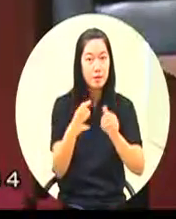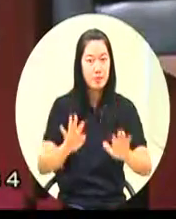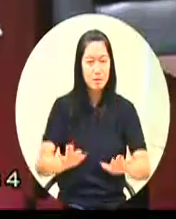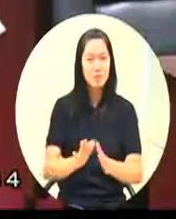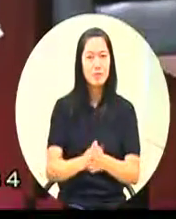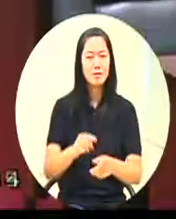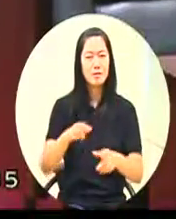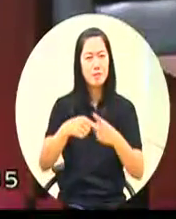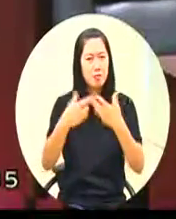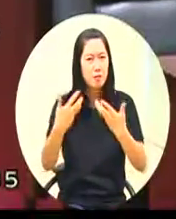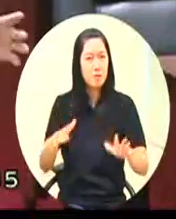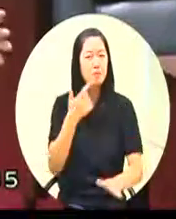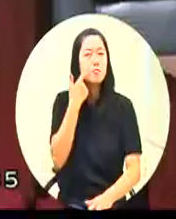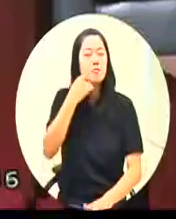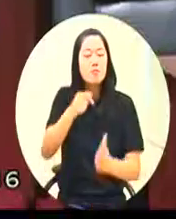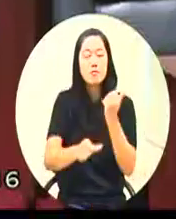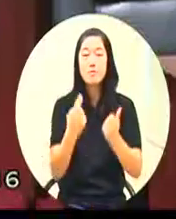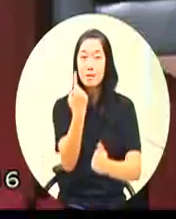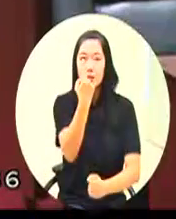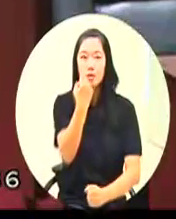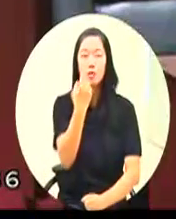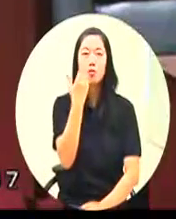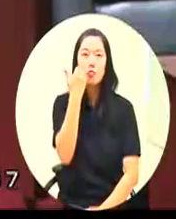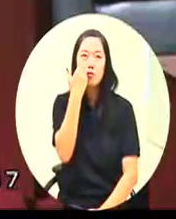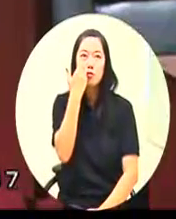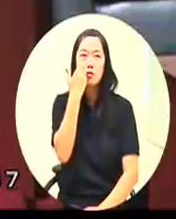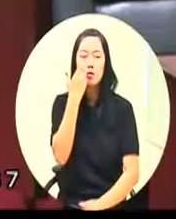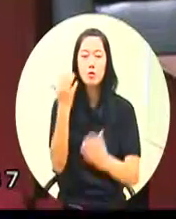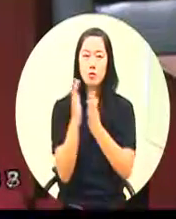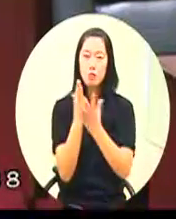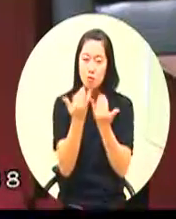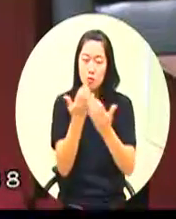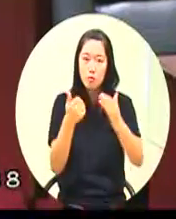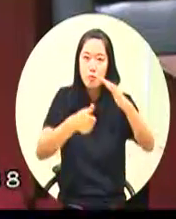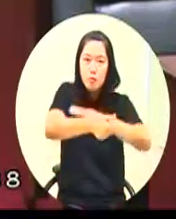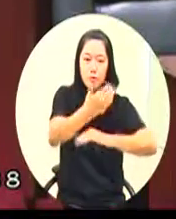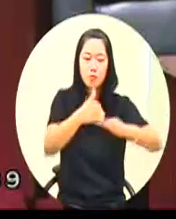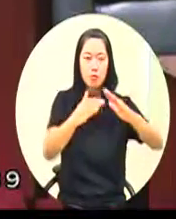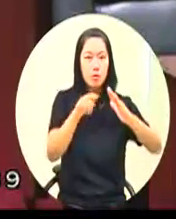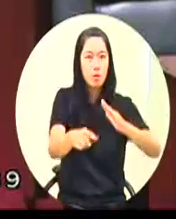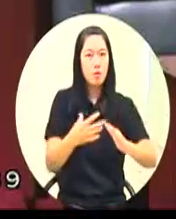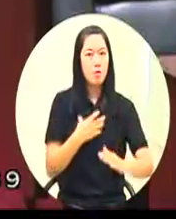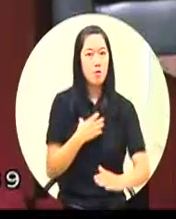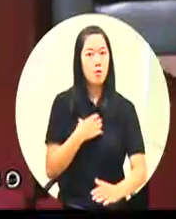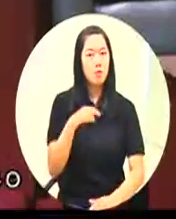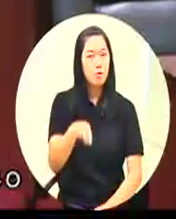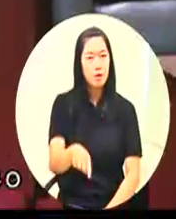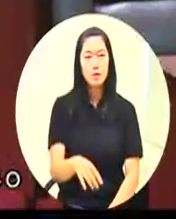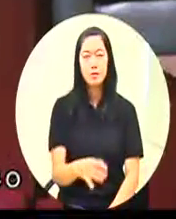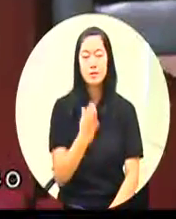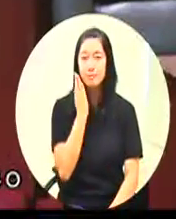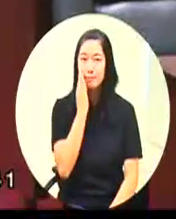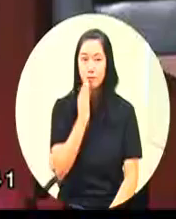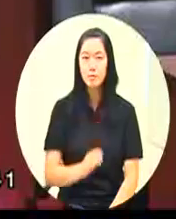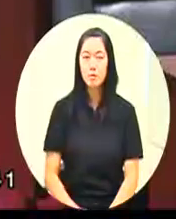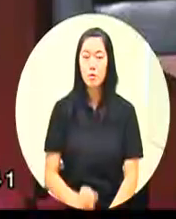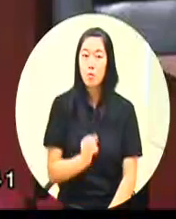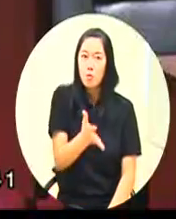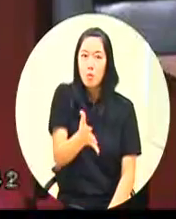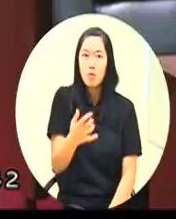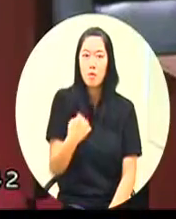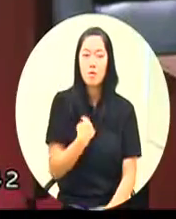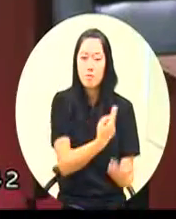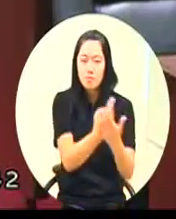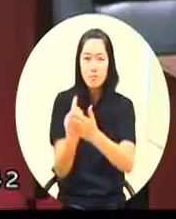一个，那这个宝贝到学校万一有什么不安全的，那我觉得都是一个可惜，因为每一个生命都是很宝